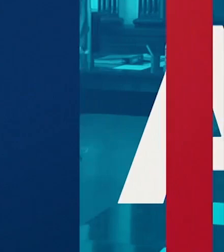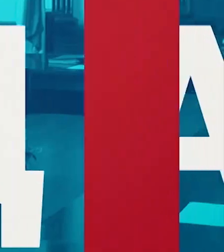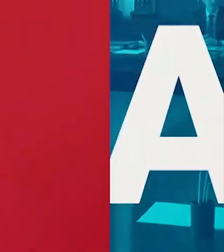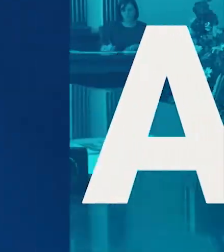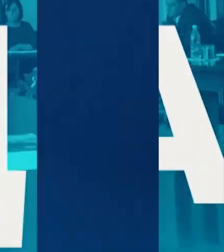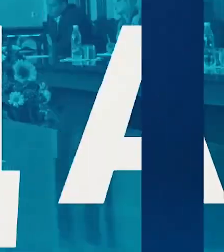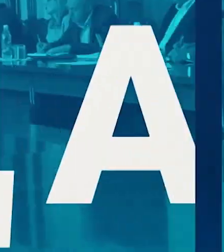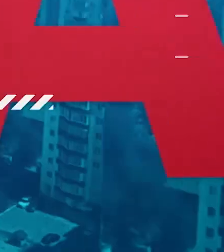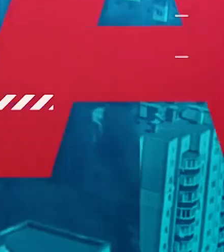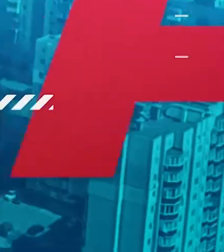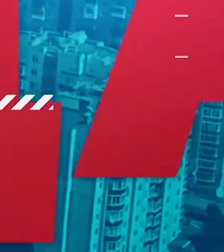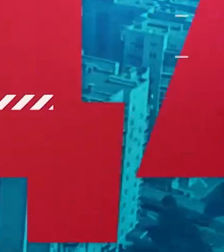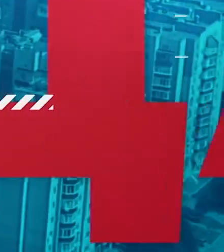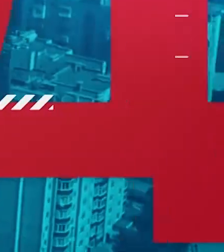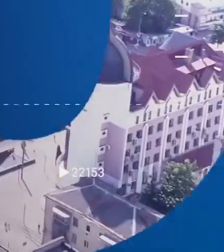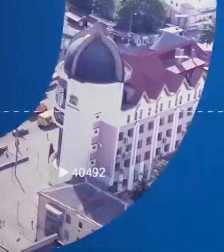Дякую!